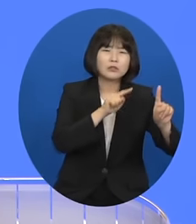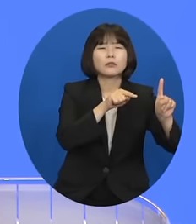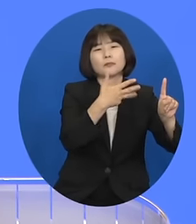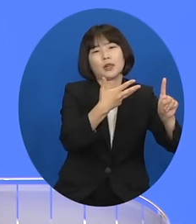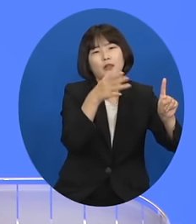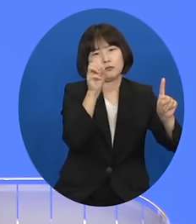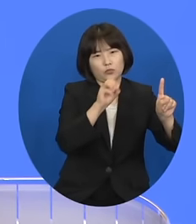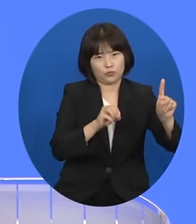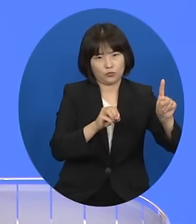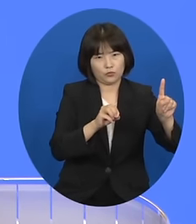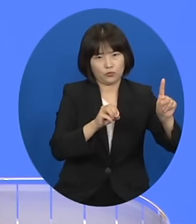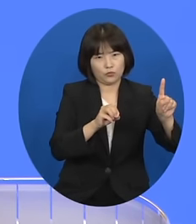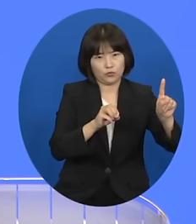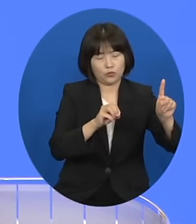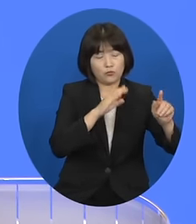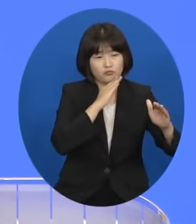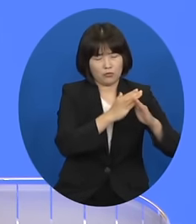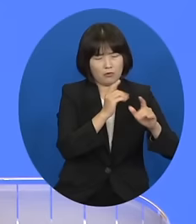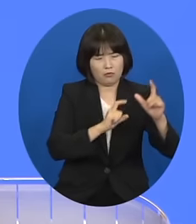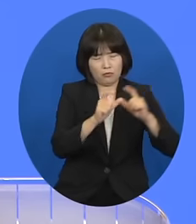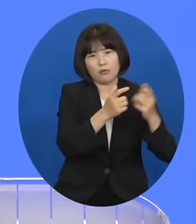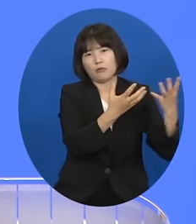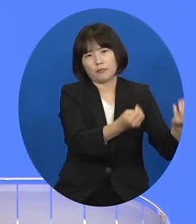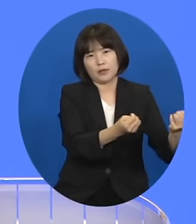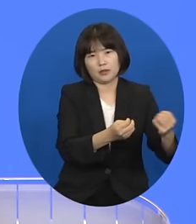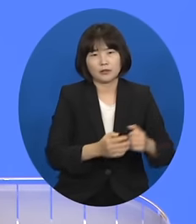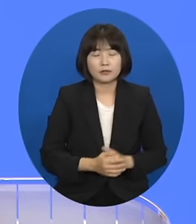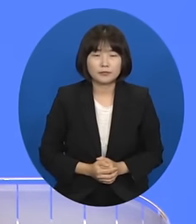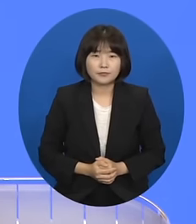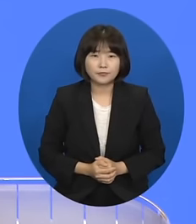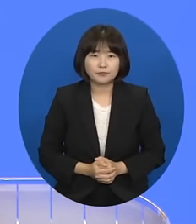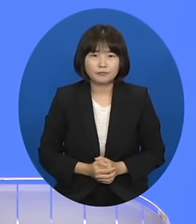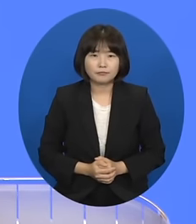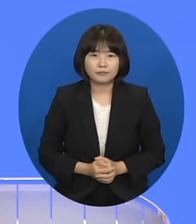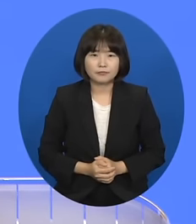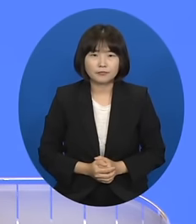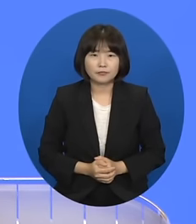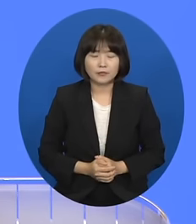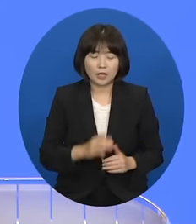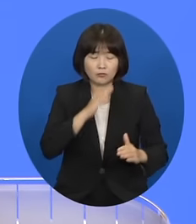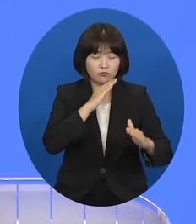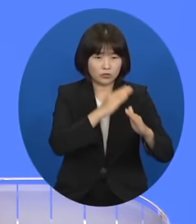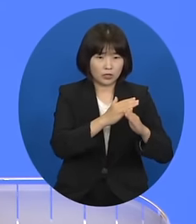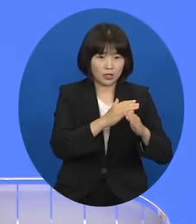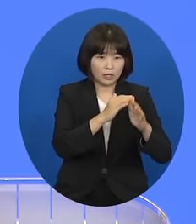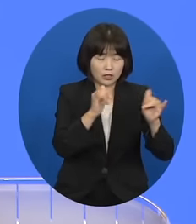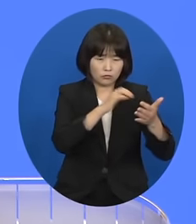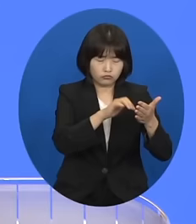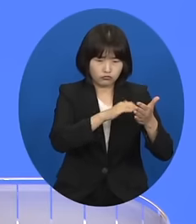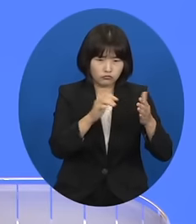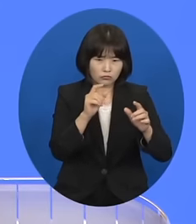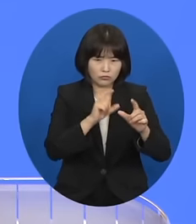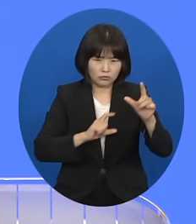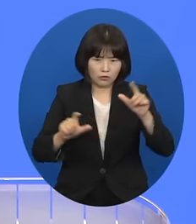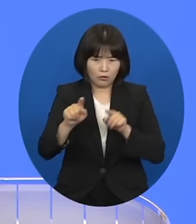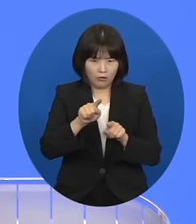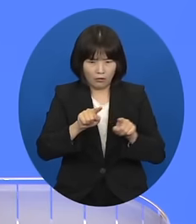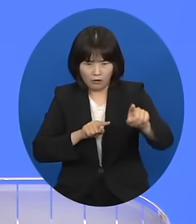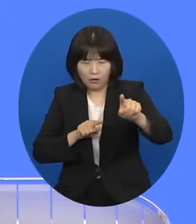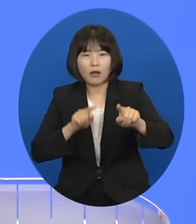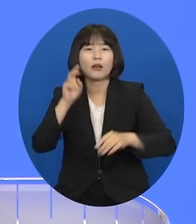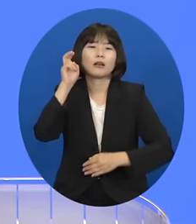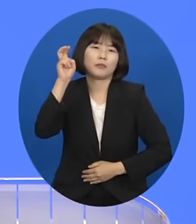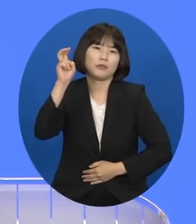1.8입니다. 북한이 우리보다 훨씬 나아요. 그래서 어느 시점에 가면 북한의 인구가 남한을 능가할 것이다